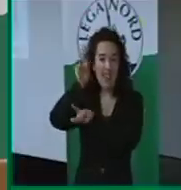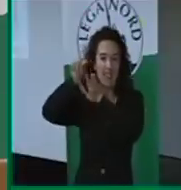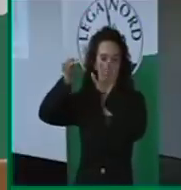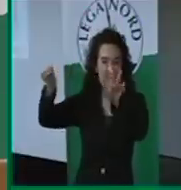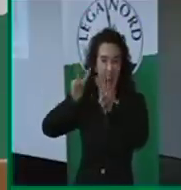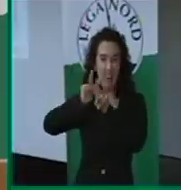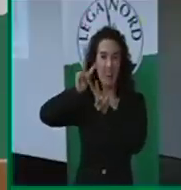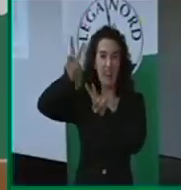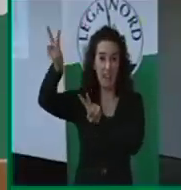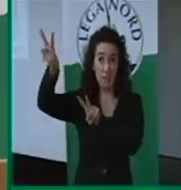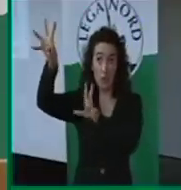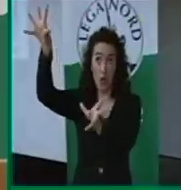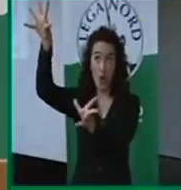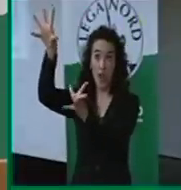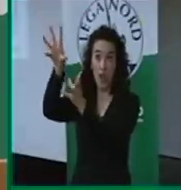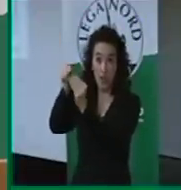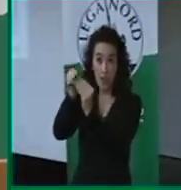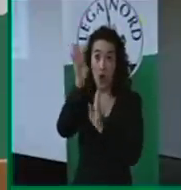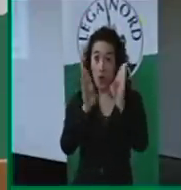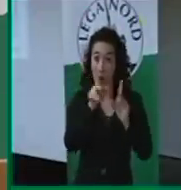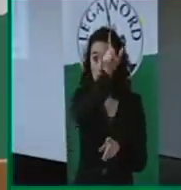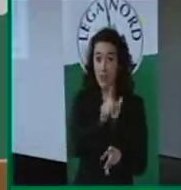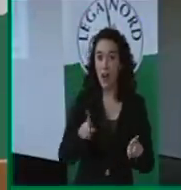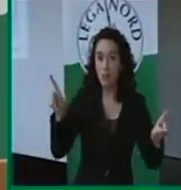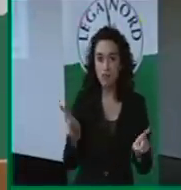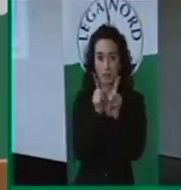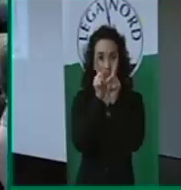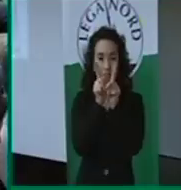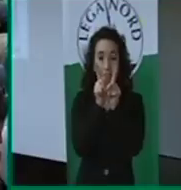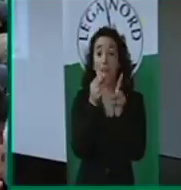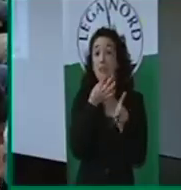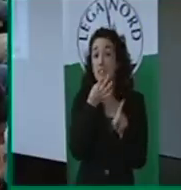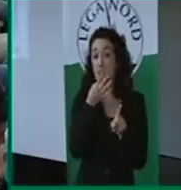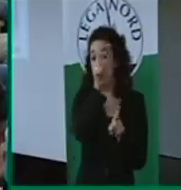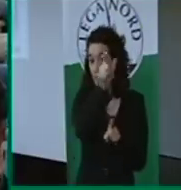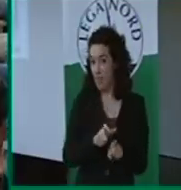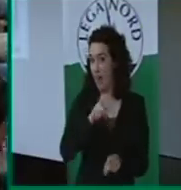Comunità Europea messi assieme vorrà dire qualcosa detto